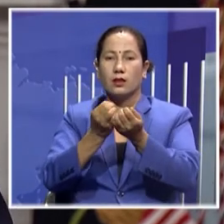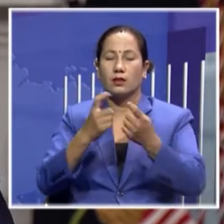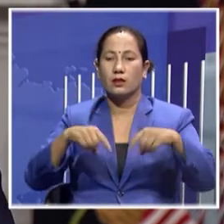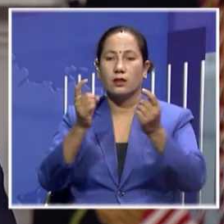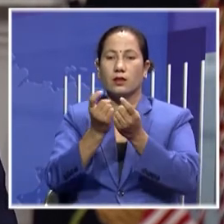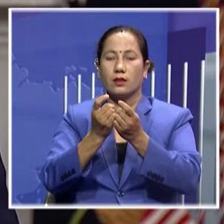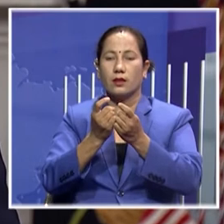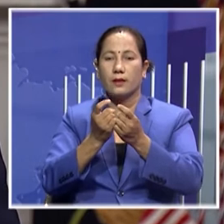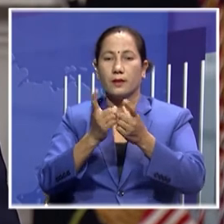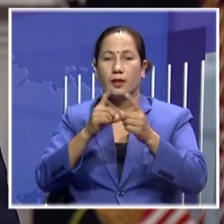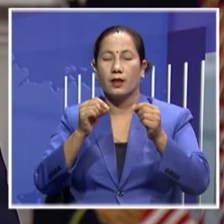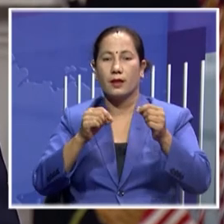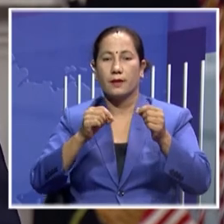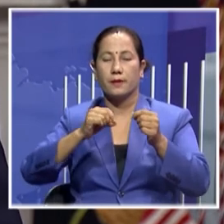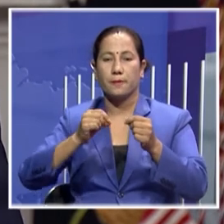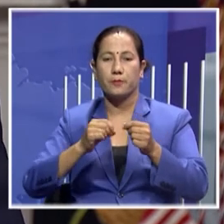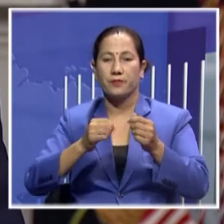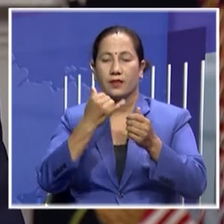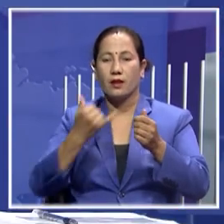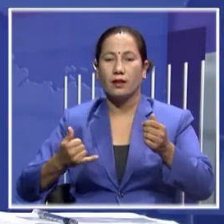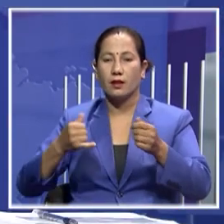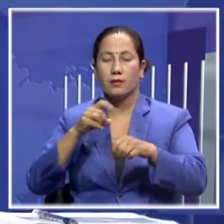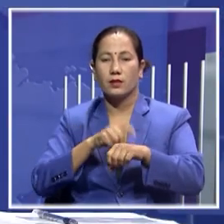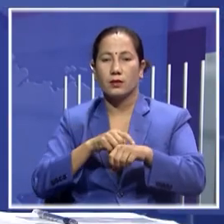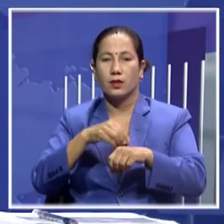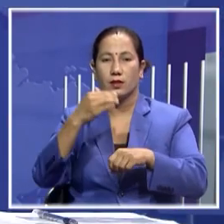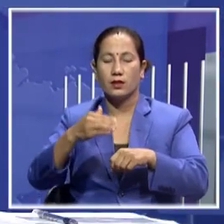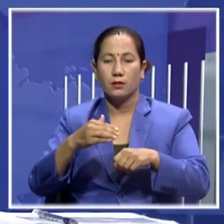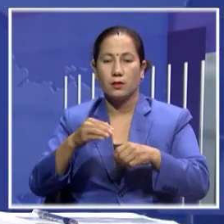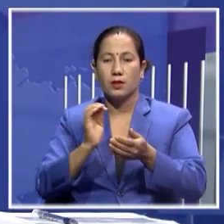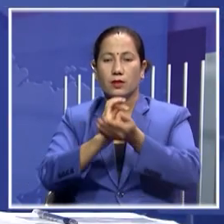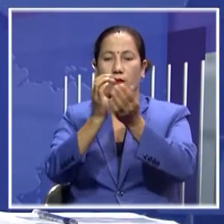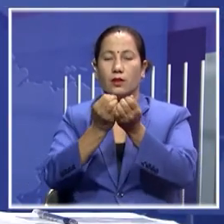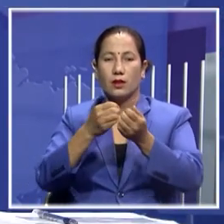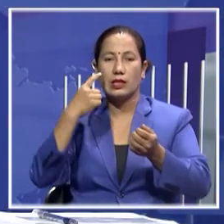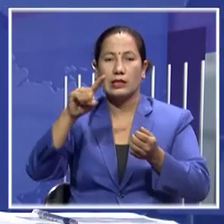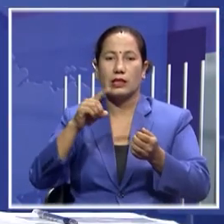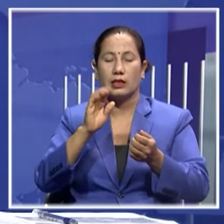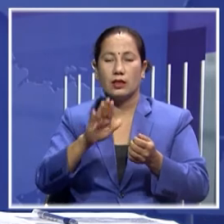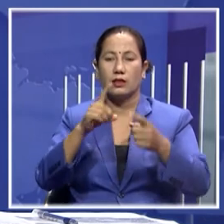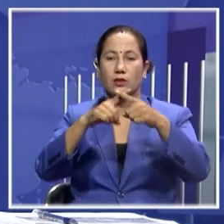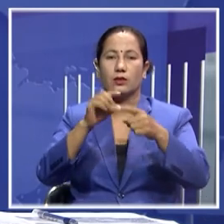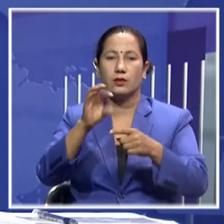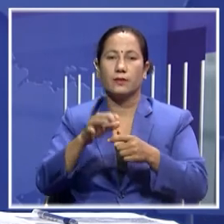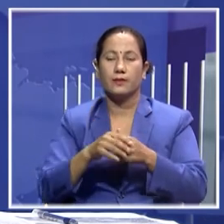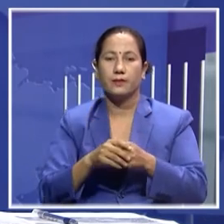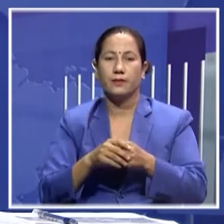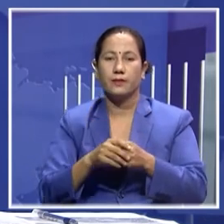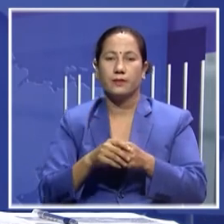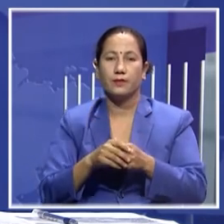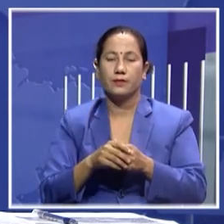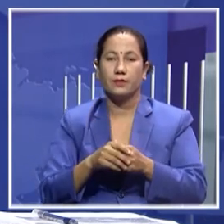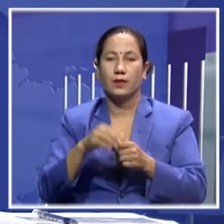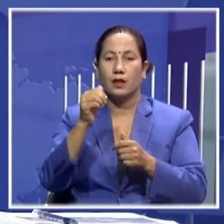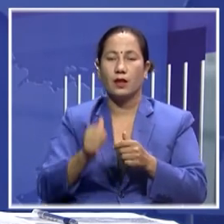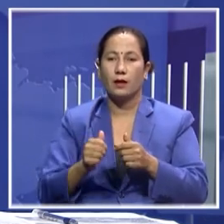बेलायतका प्रधानमन्त्री बोरिस जोन्सनले अन्तिम समयसम्म उद्धार कार्य जारी राख्नुपर्नेमा जोड दिनुभएको छ।